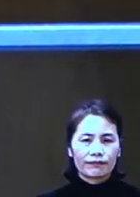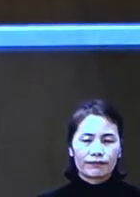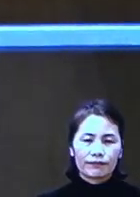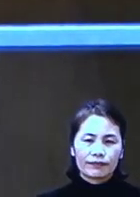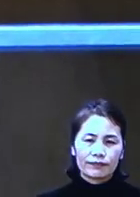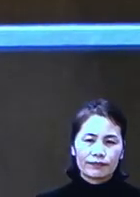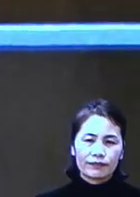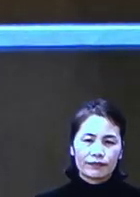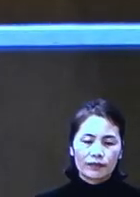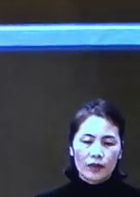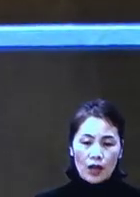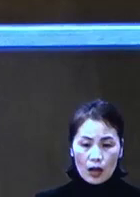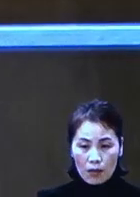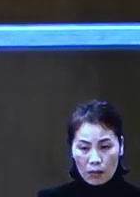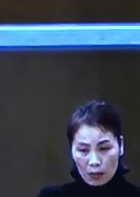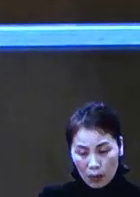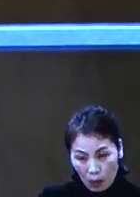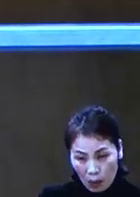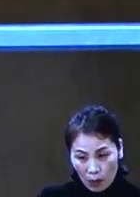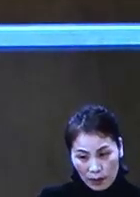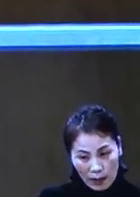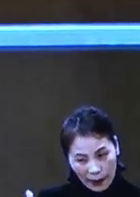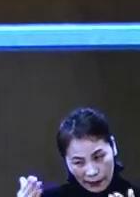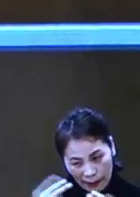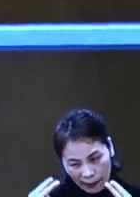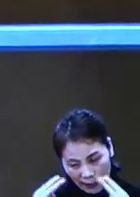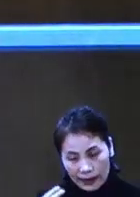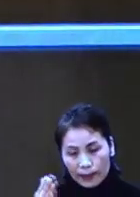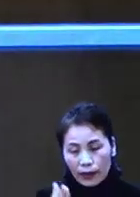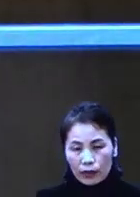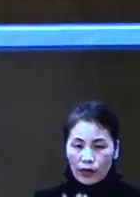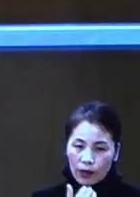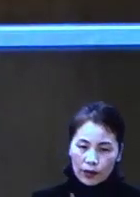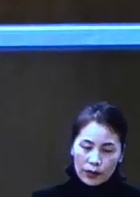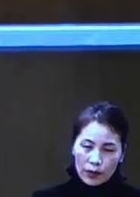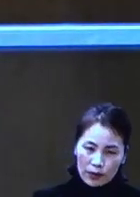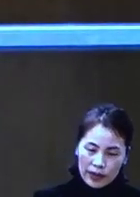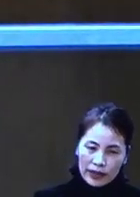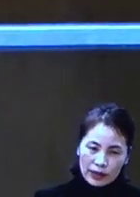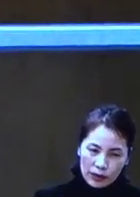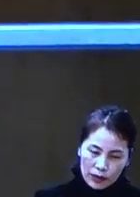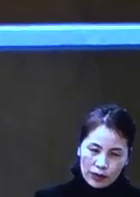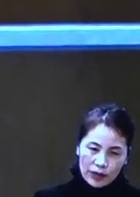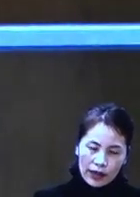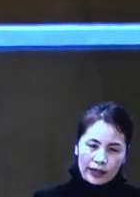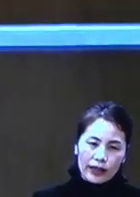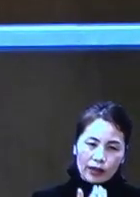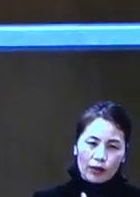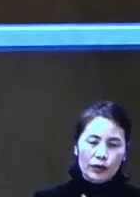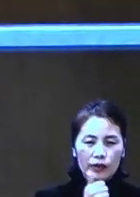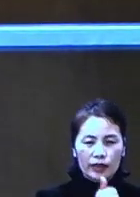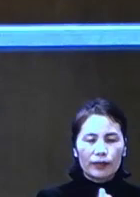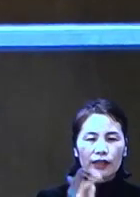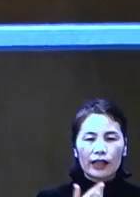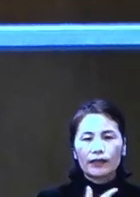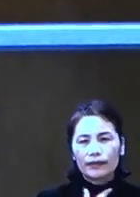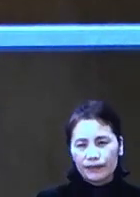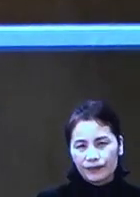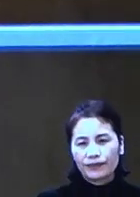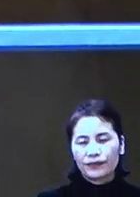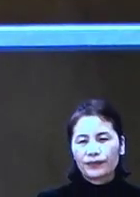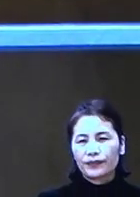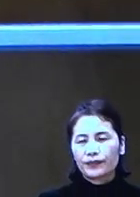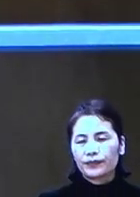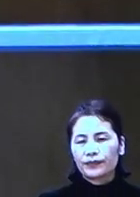표심에만 몰두하지 말고 진심으로 고민을 위하는 도지사가 되시길 바랍니다. 우리는 오늘 이